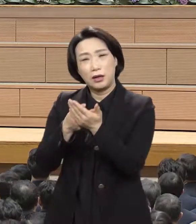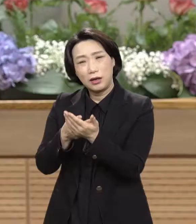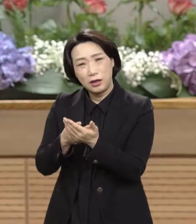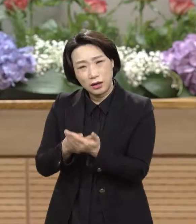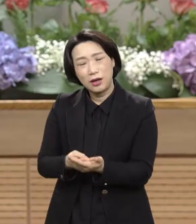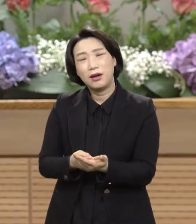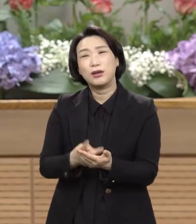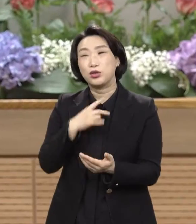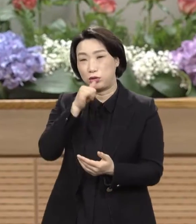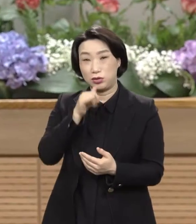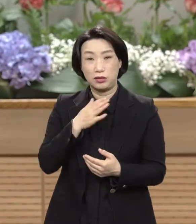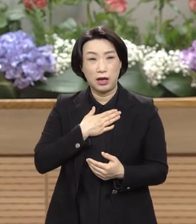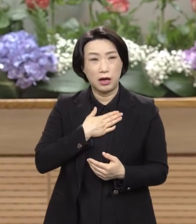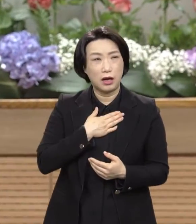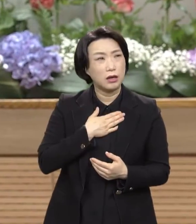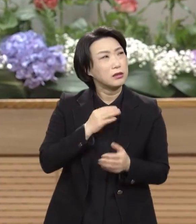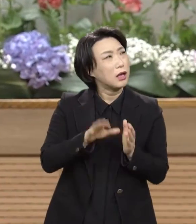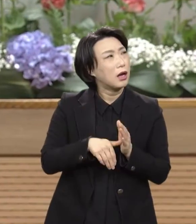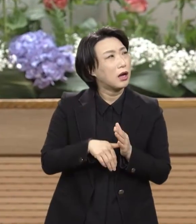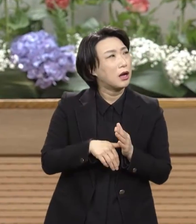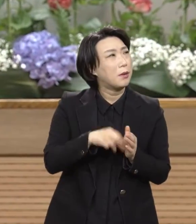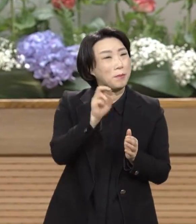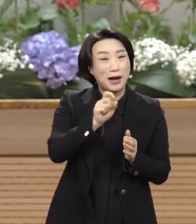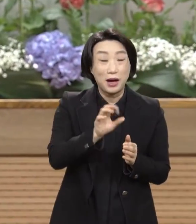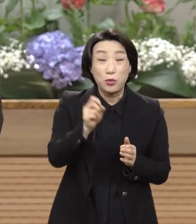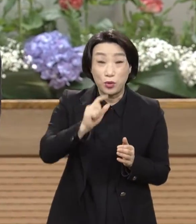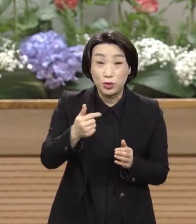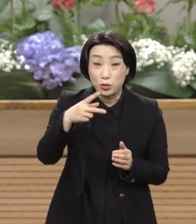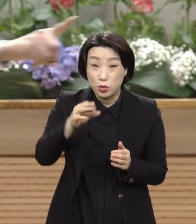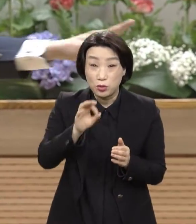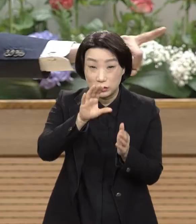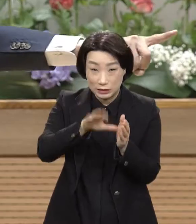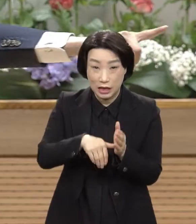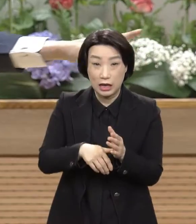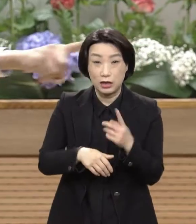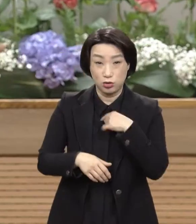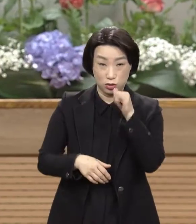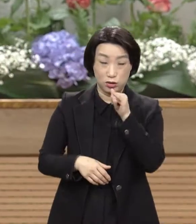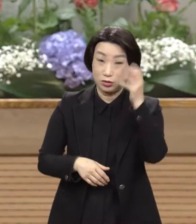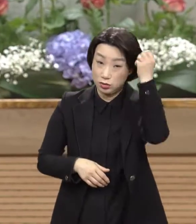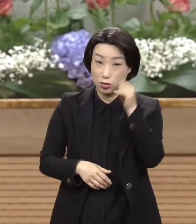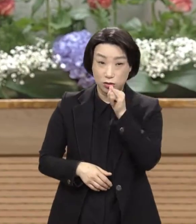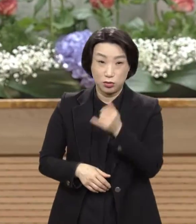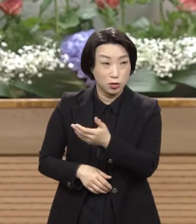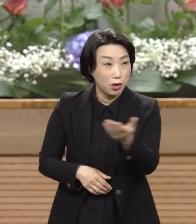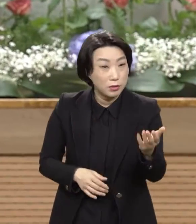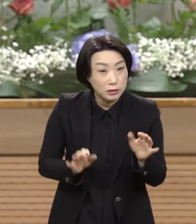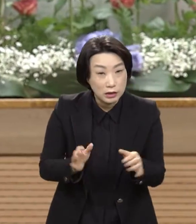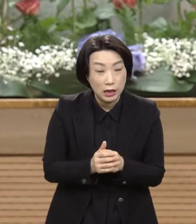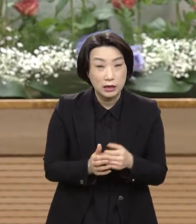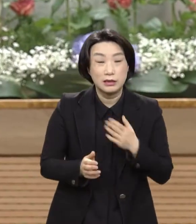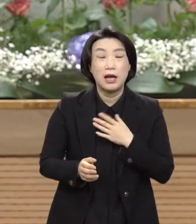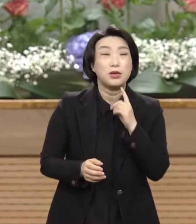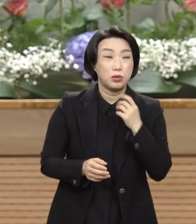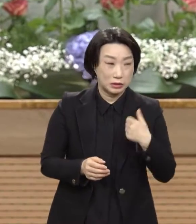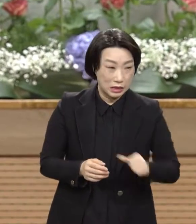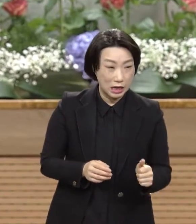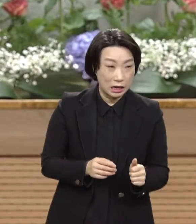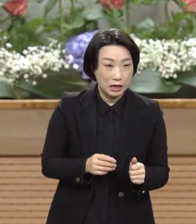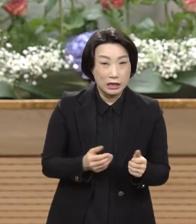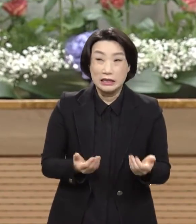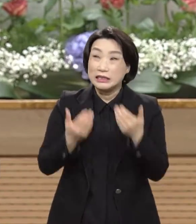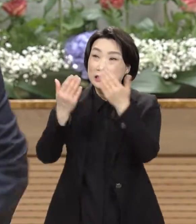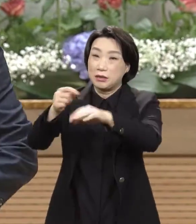적이 망원동에서 있었던 기억이 납니다. 그럼 여러분들이 내가 독자를 바치는 마음으로